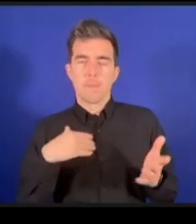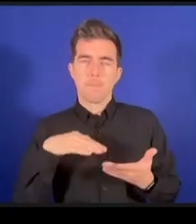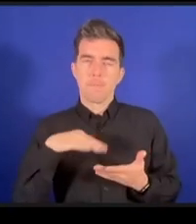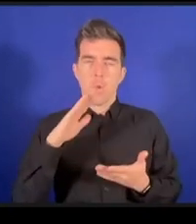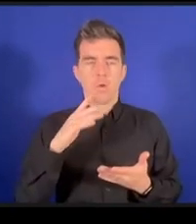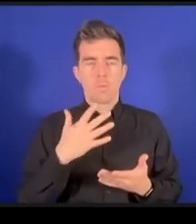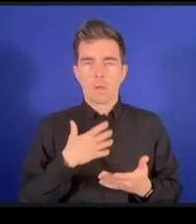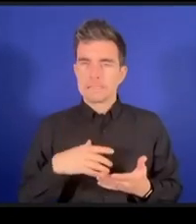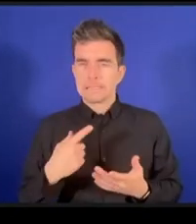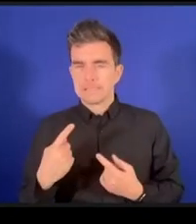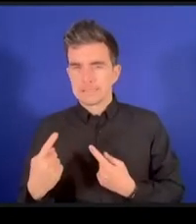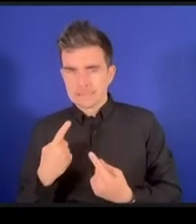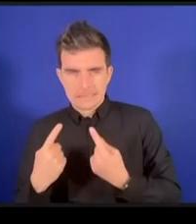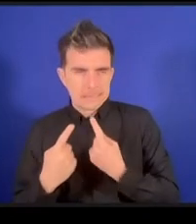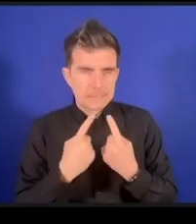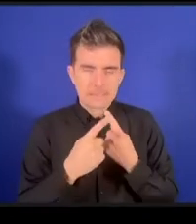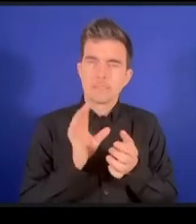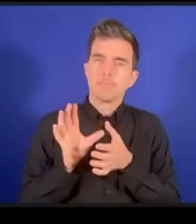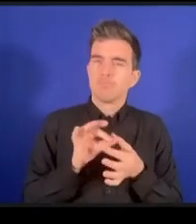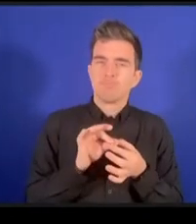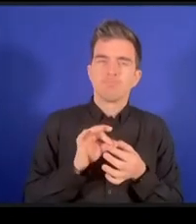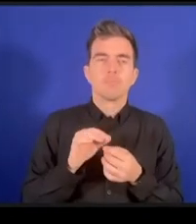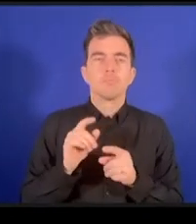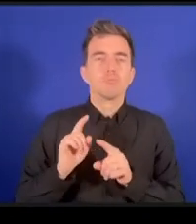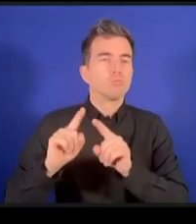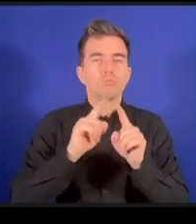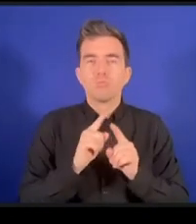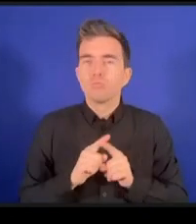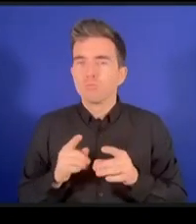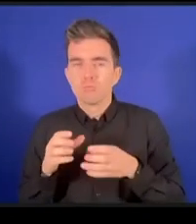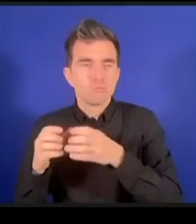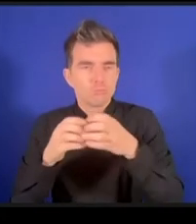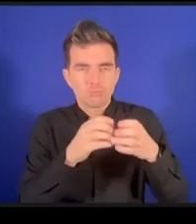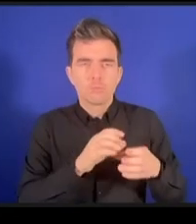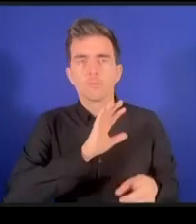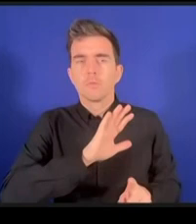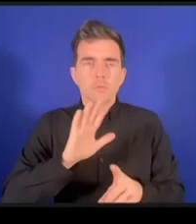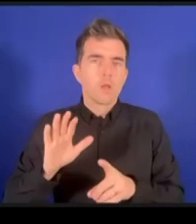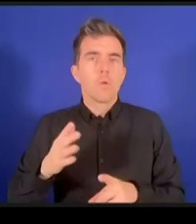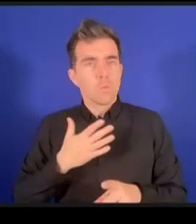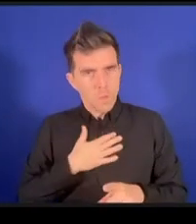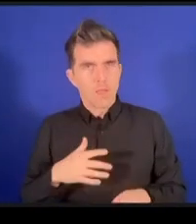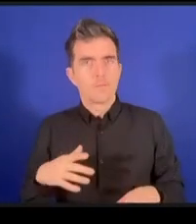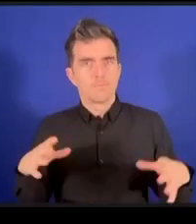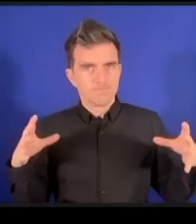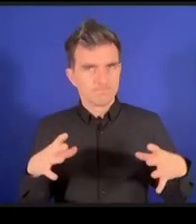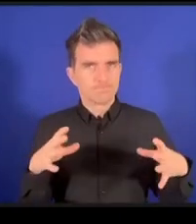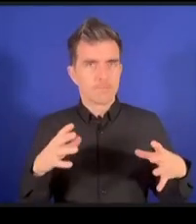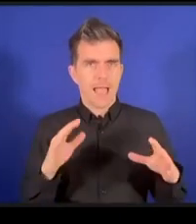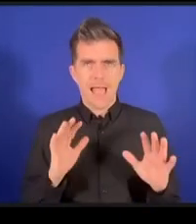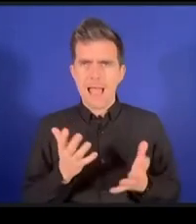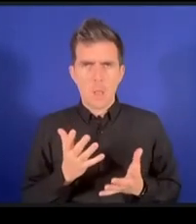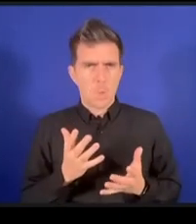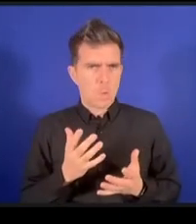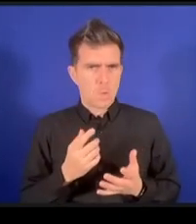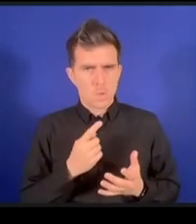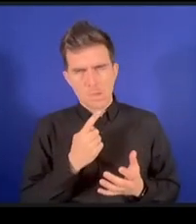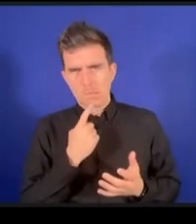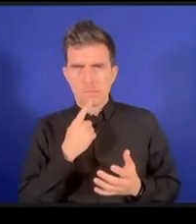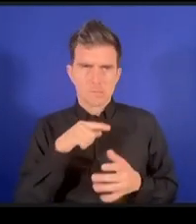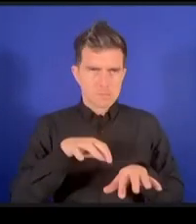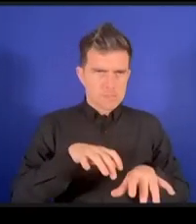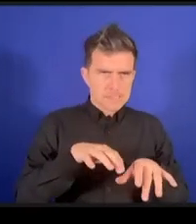наращивание прямое отношение к тому о ЧМ я говорил в начале необходимо чтобы